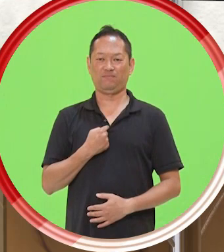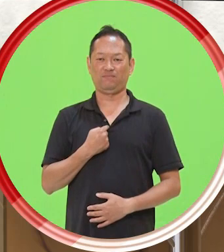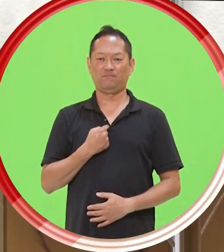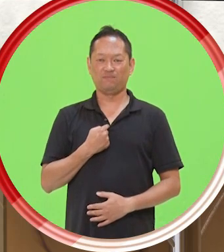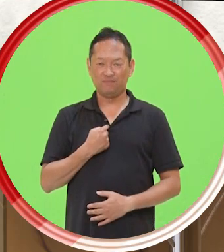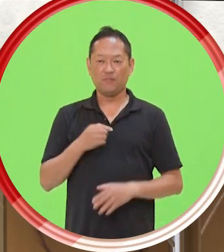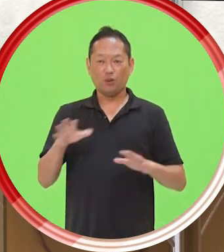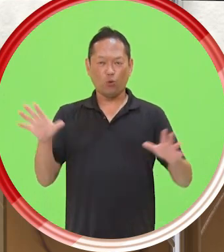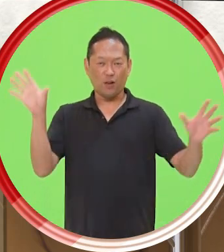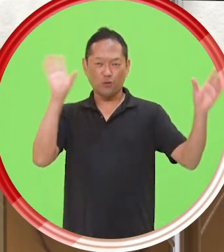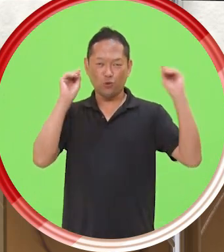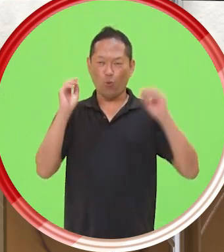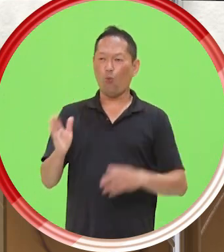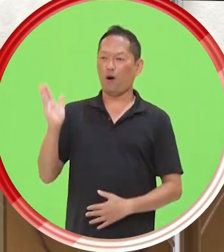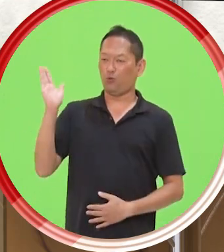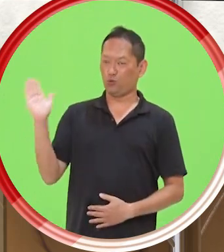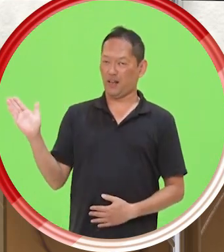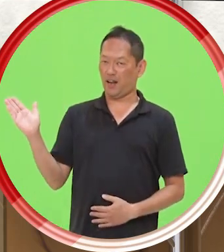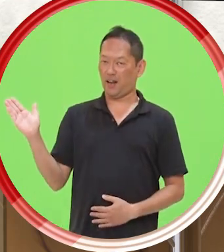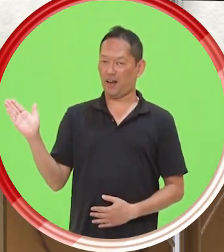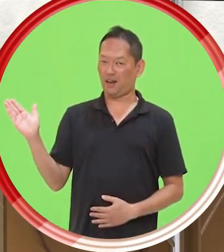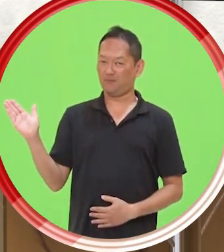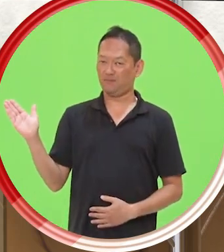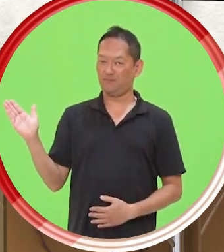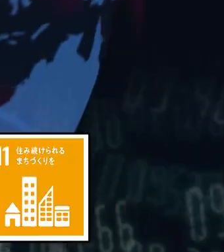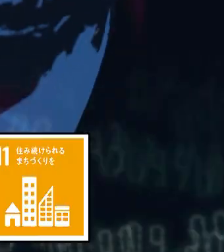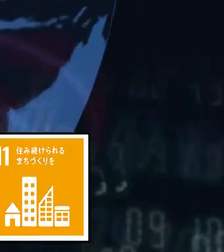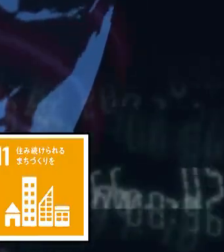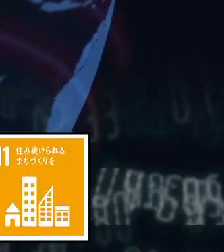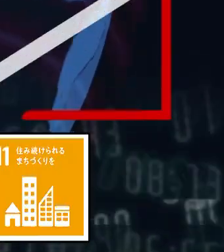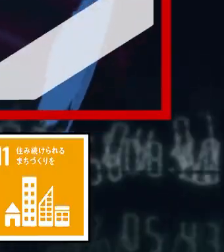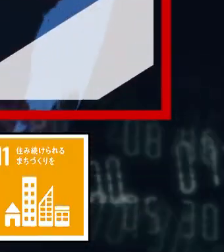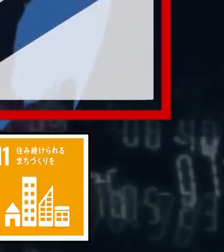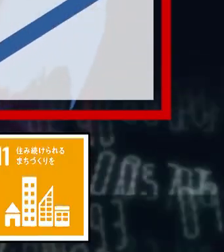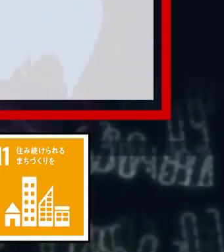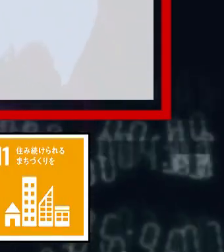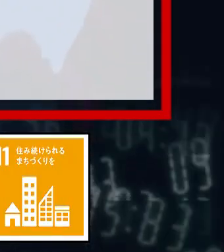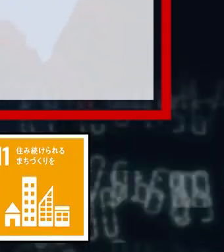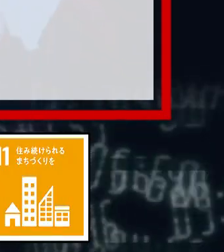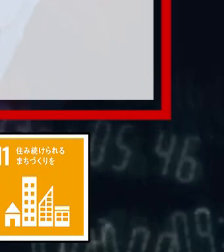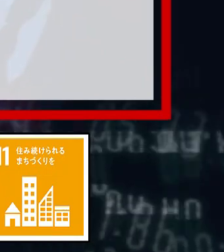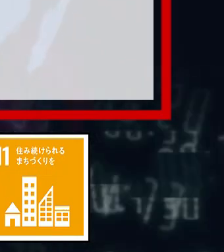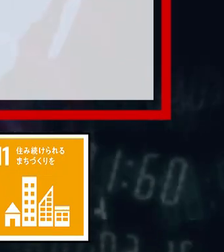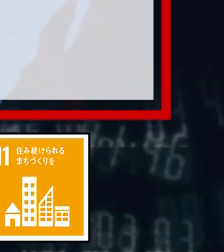です。今回の耳寄りな情報はこちらです。